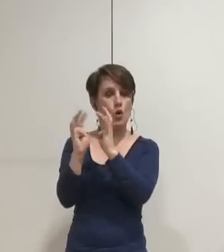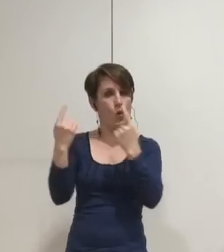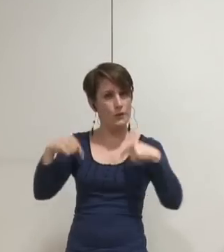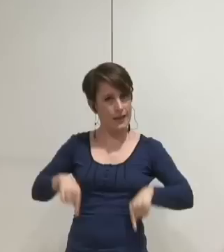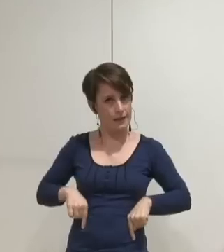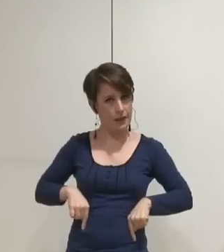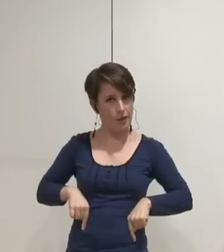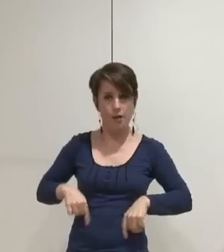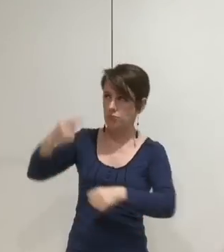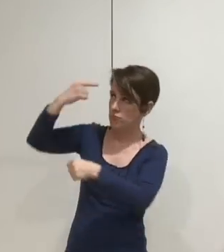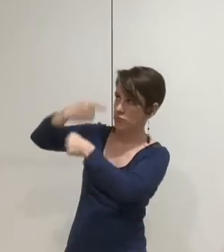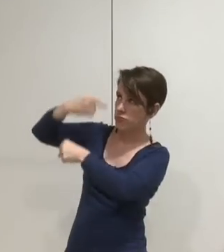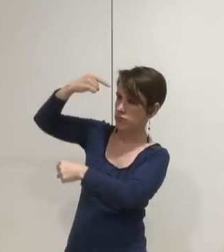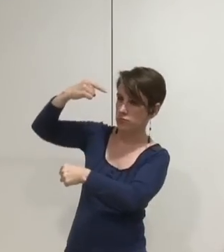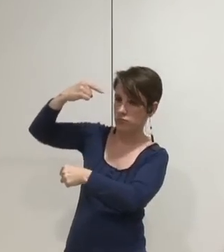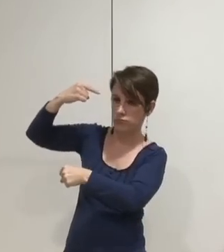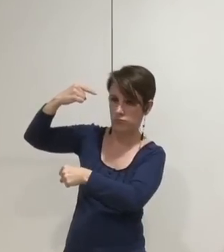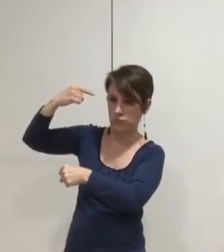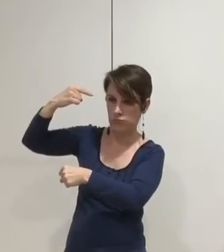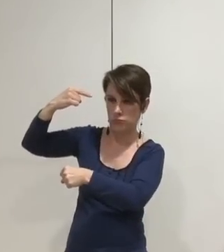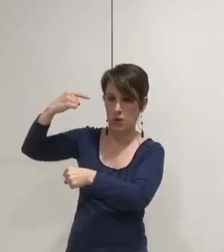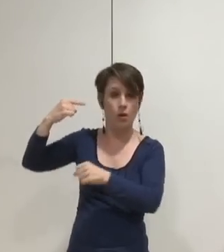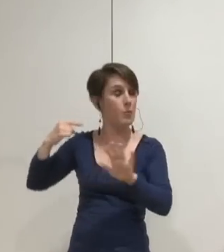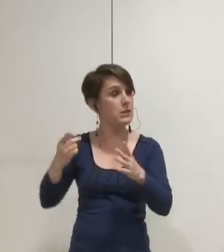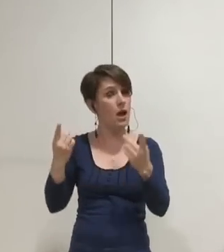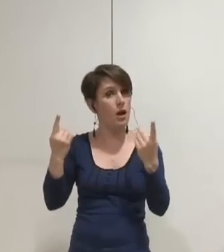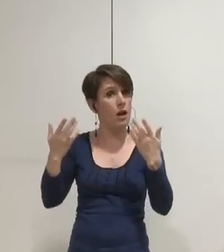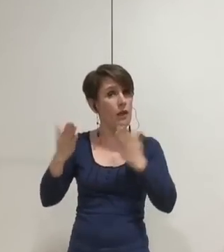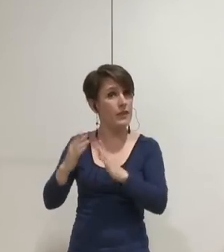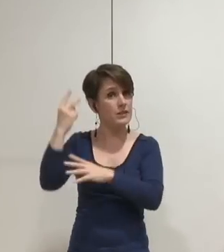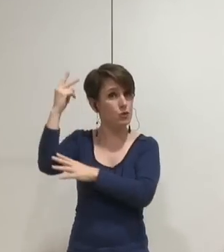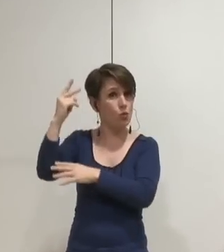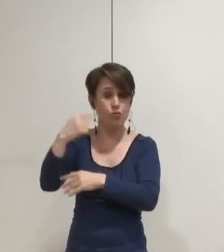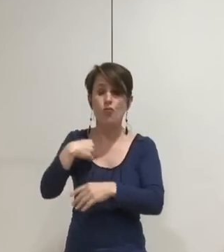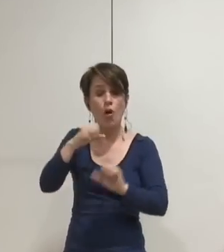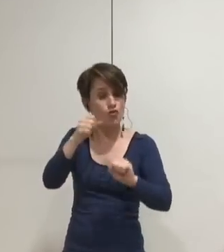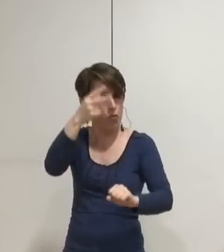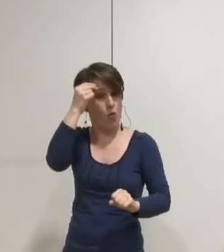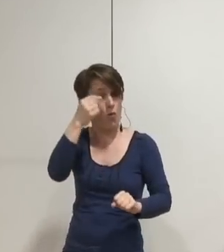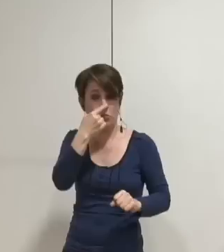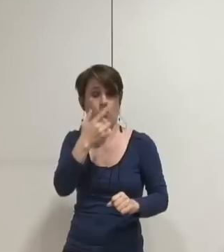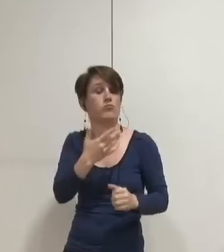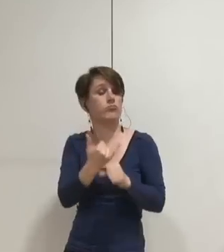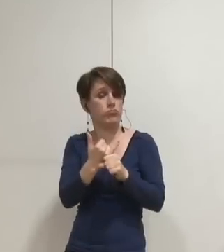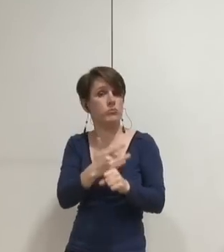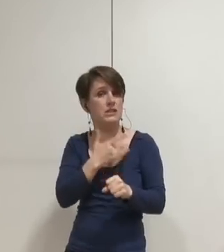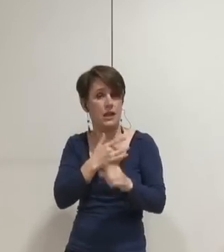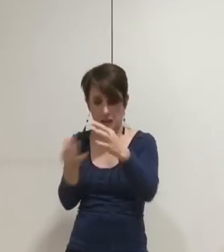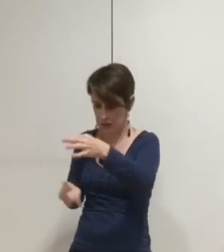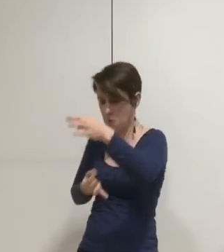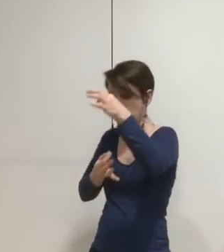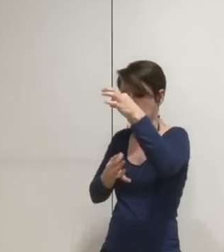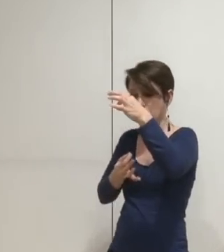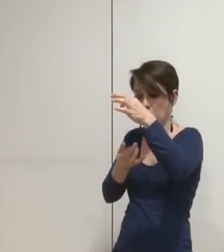changer la position d'Ur un arrêté qui qui est complètement compréhens cible et intéressant je trouve distinguer